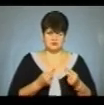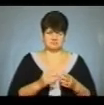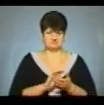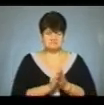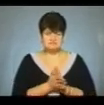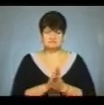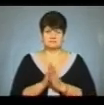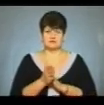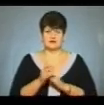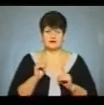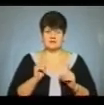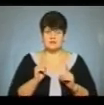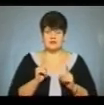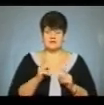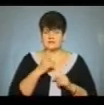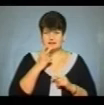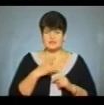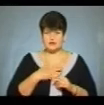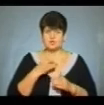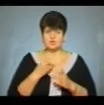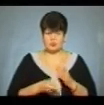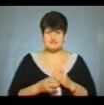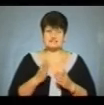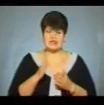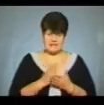злежено. Навіть незважаючи на нашу поразку,